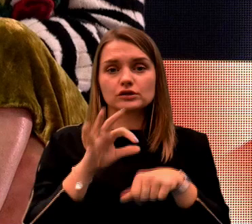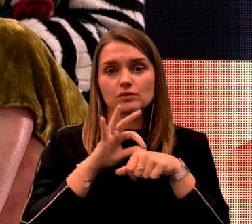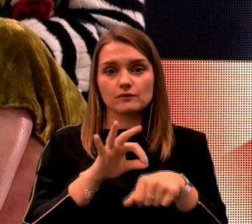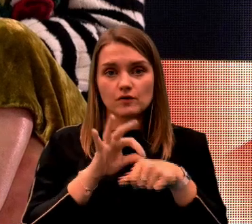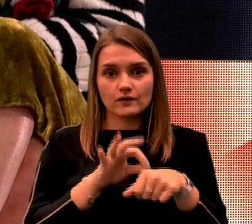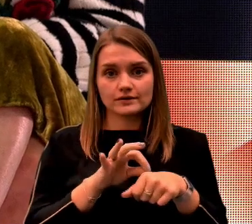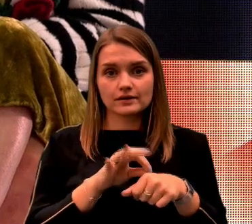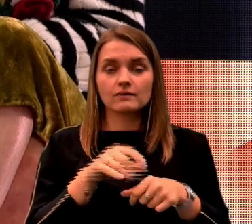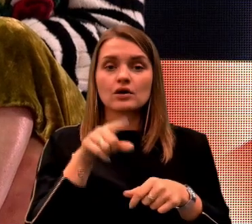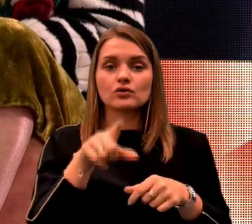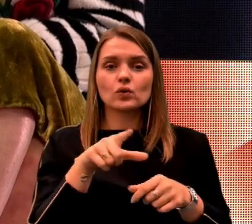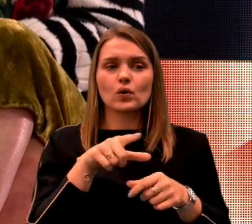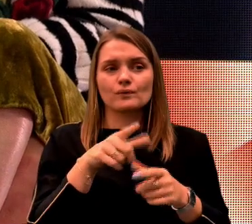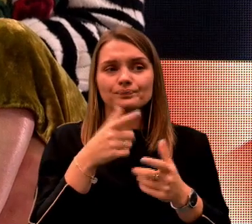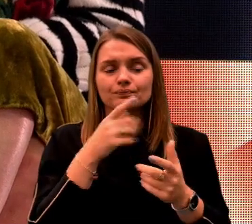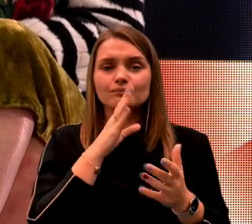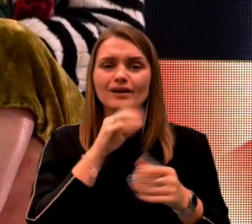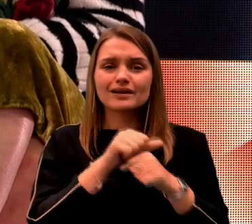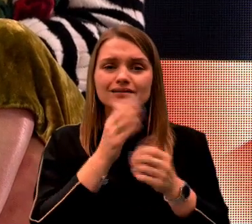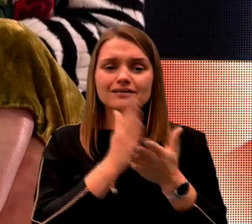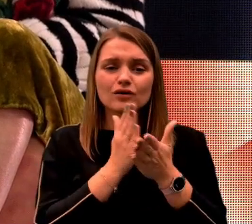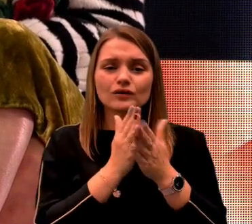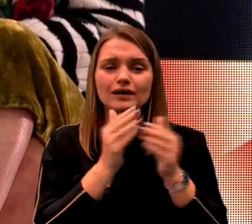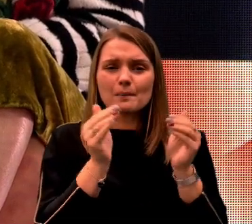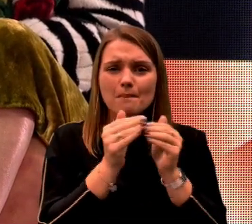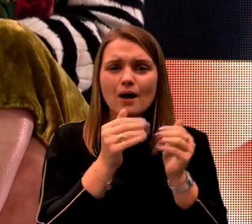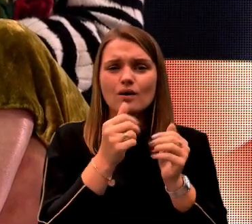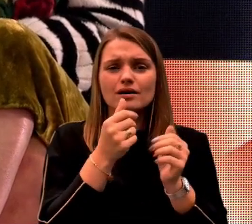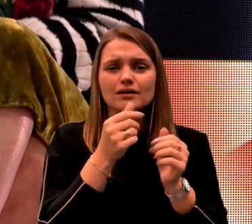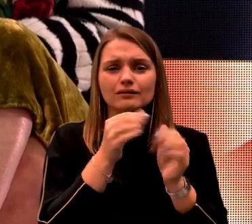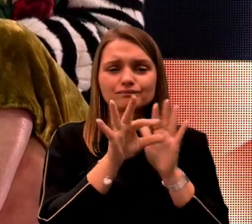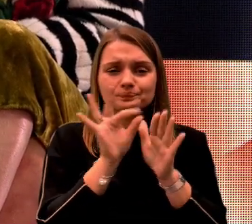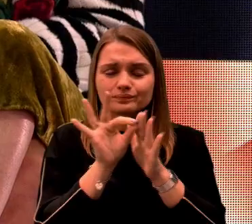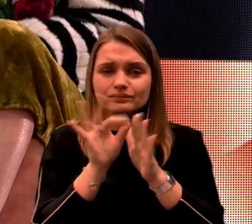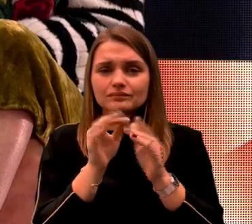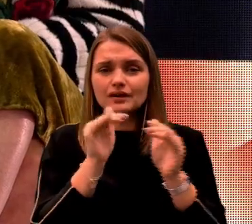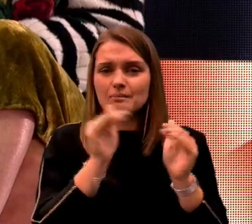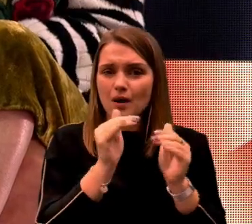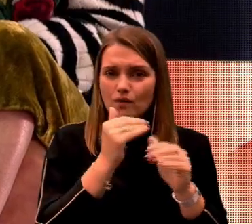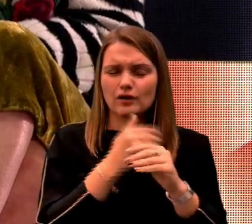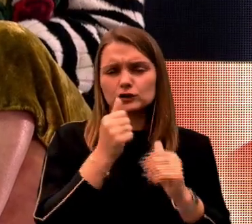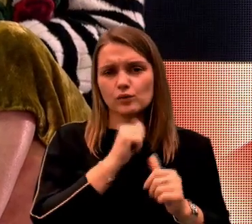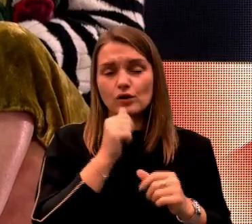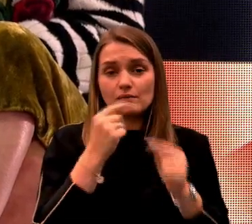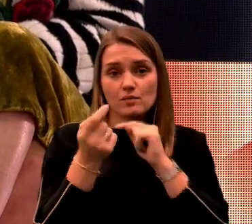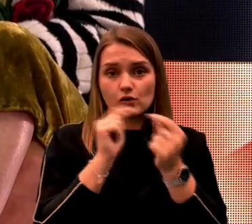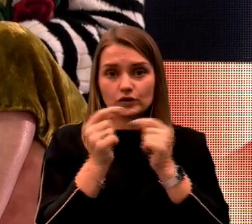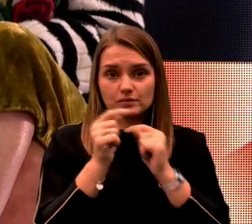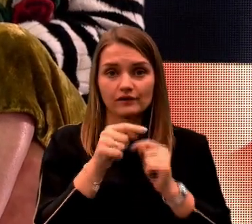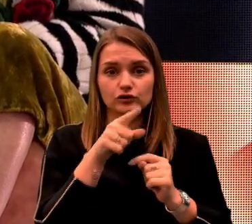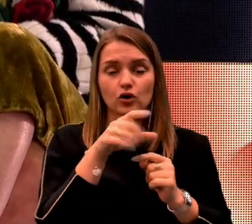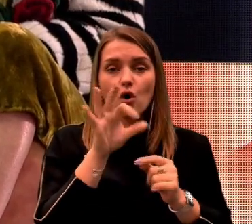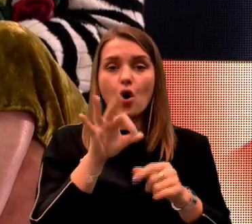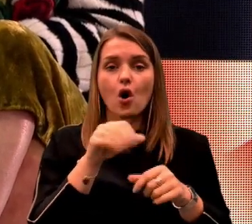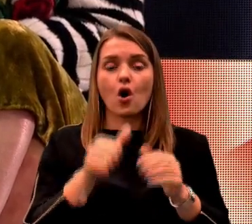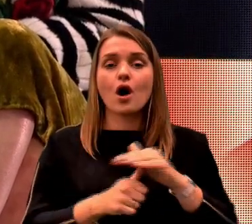wydaje mi się, że to tylko jest taki wycinek. Tak, my próbujemy jakoś parametryzować, żeby porozmawiać sobie o przywództwie